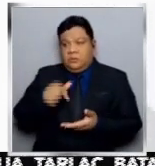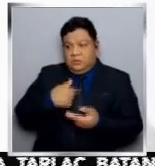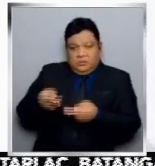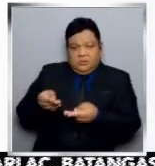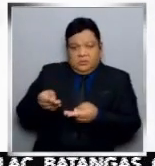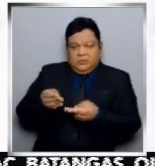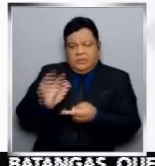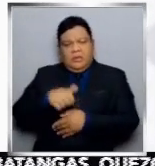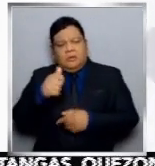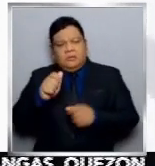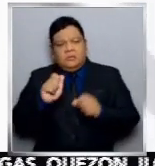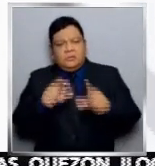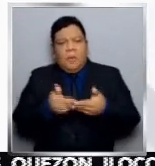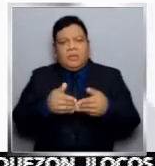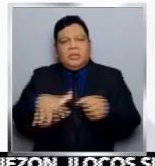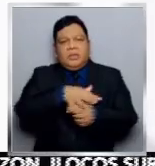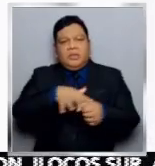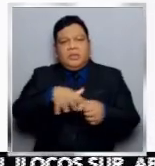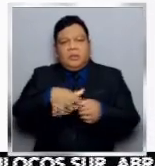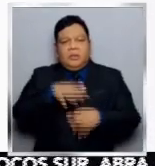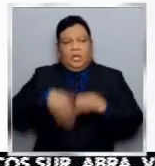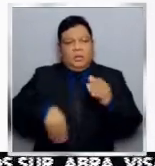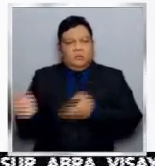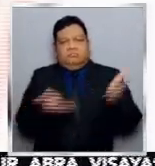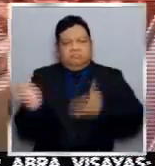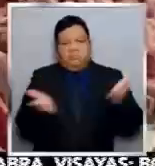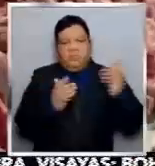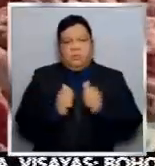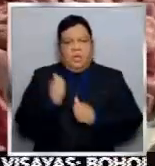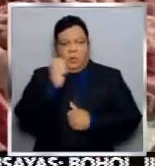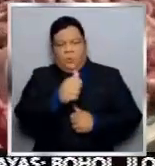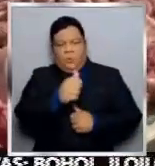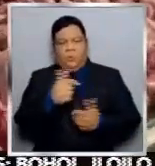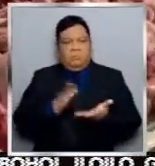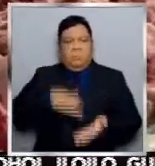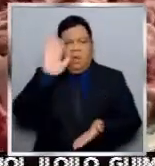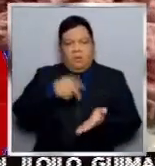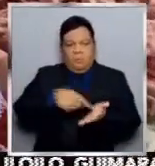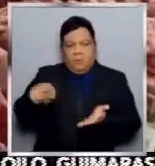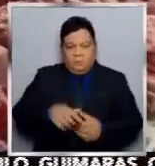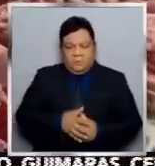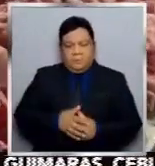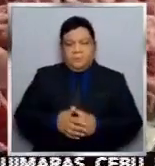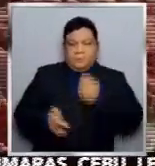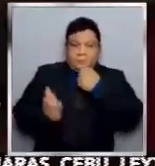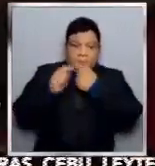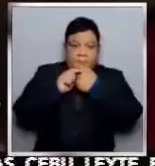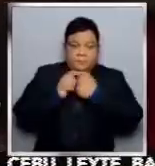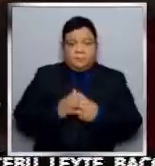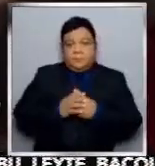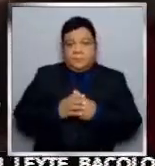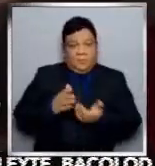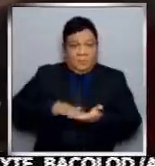na area kaysa magkaroon ng mas malapit na area. Dahil sa patuloy na pagtaas ng presyo, kulang na rin daw ang